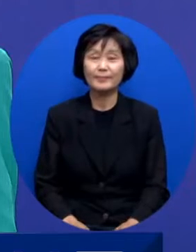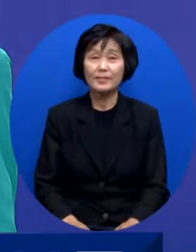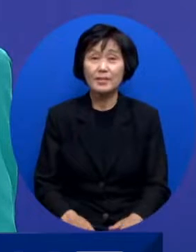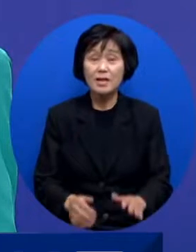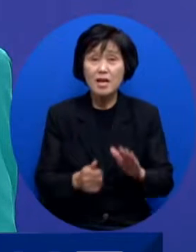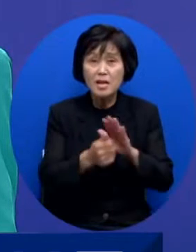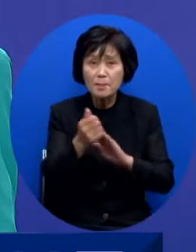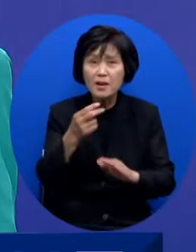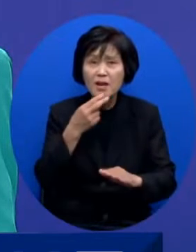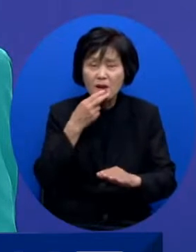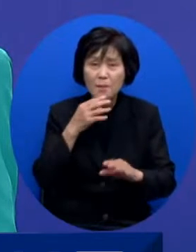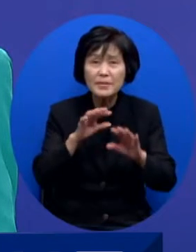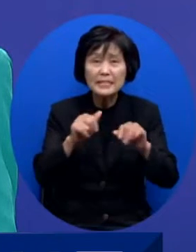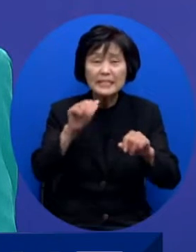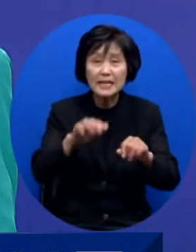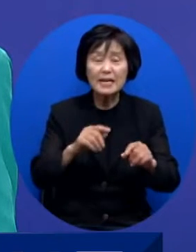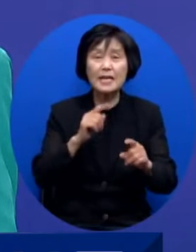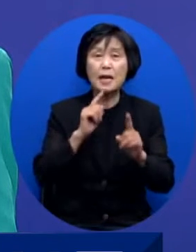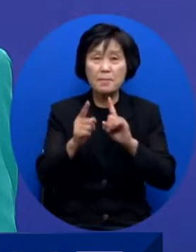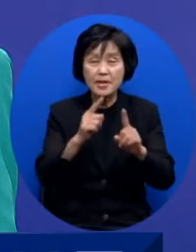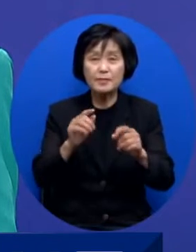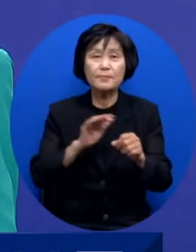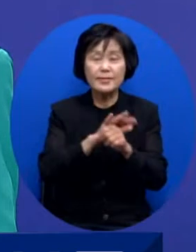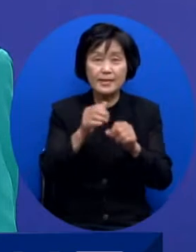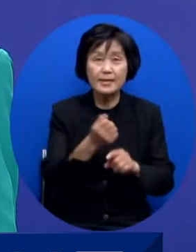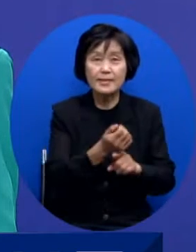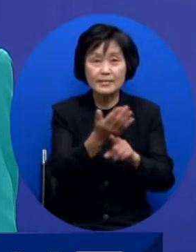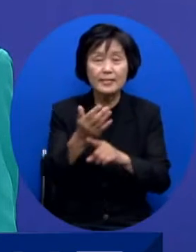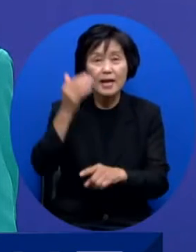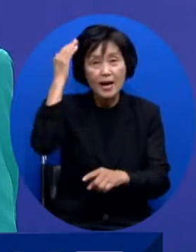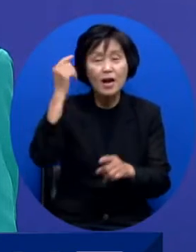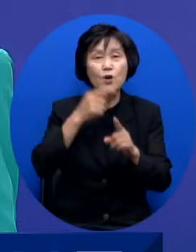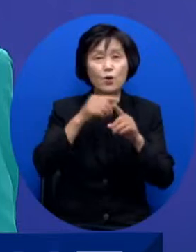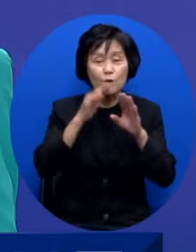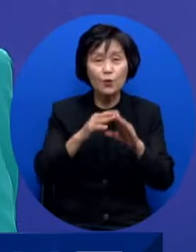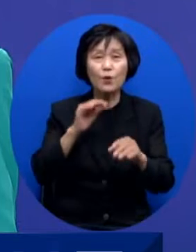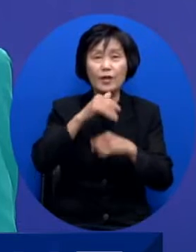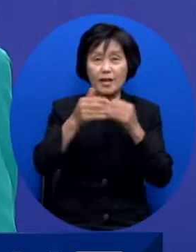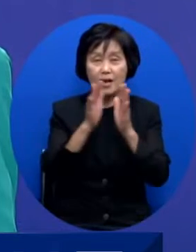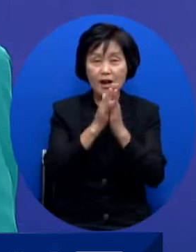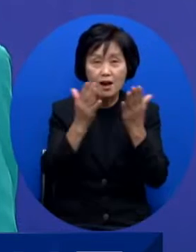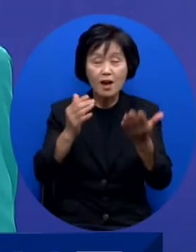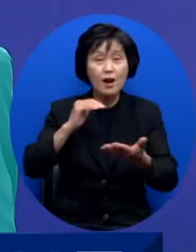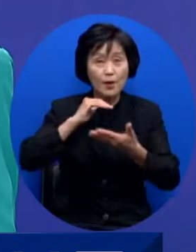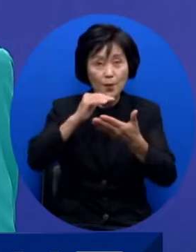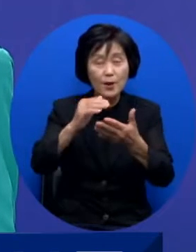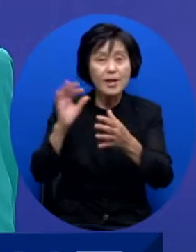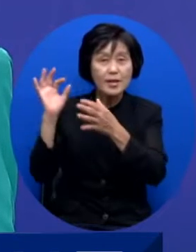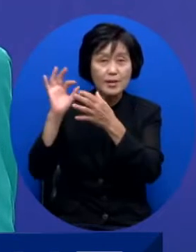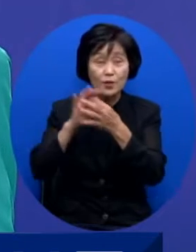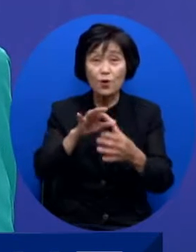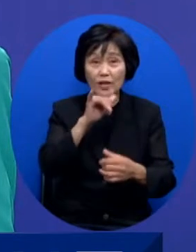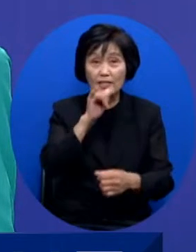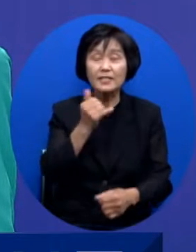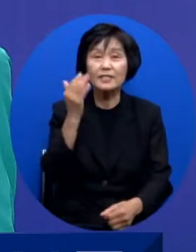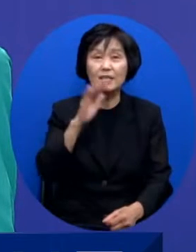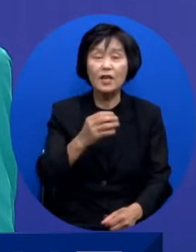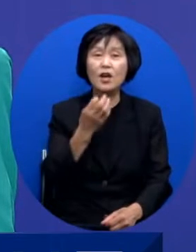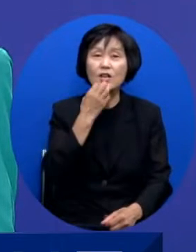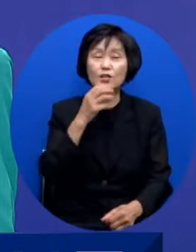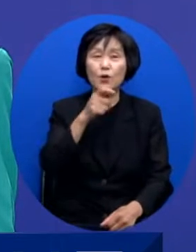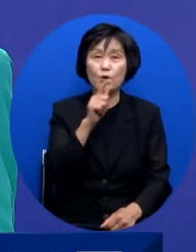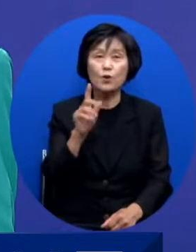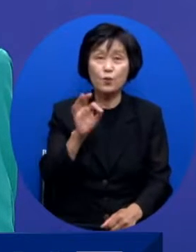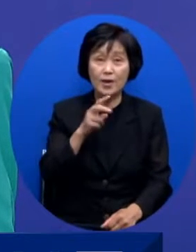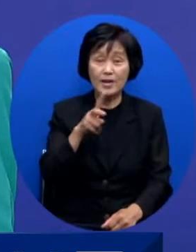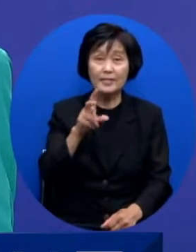희망이 절박한 땅에 말씀으로 사랑을 전하는 한국교회의 성경 기증이 계속되고 있는데요. 서울 광염교회가 다섯 번째